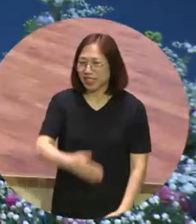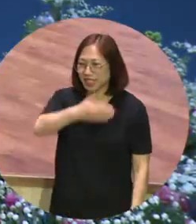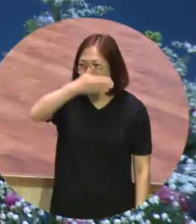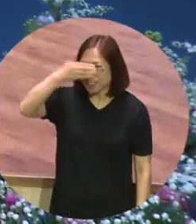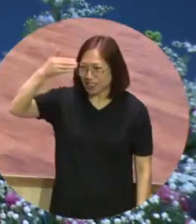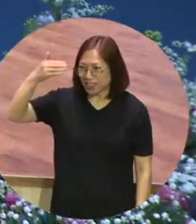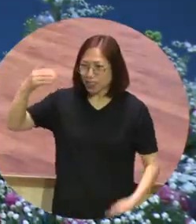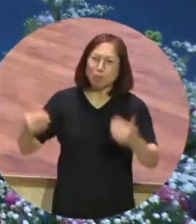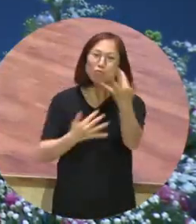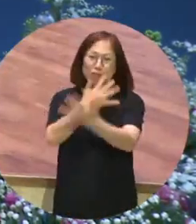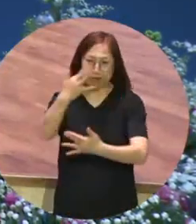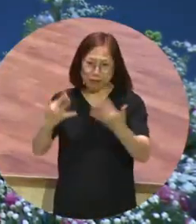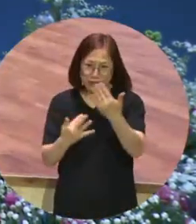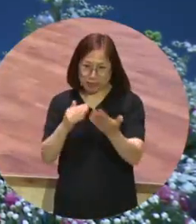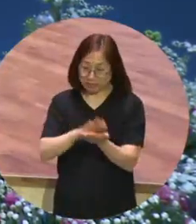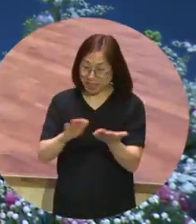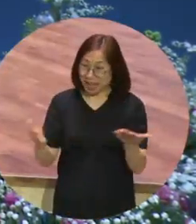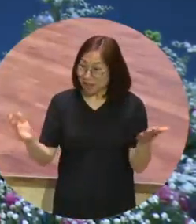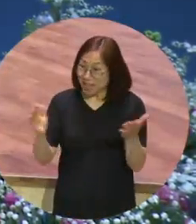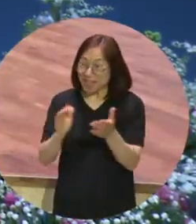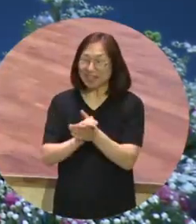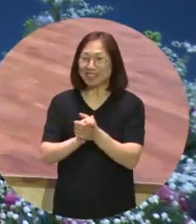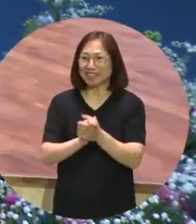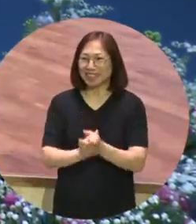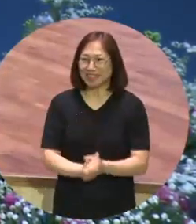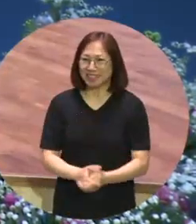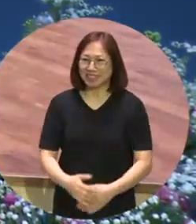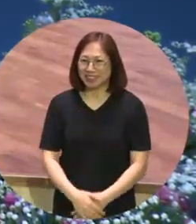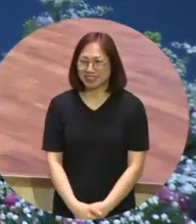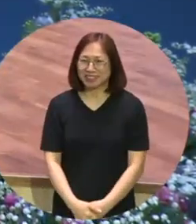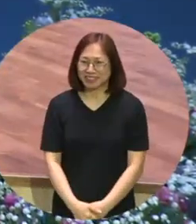청년들은 불꽃입니다. 불꽃. 예.